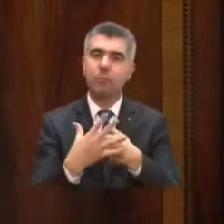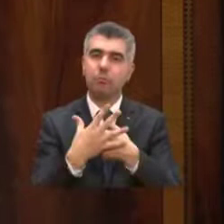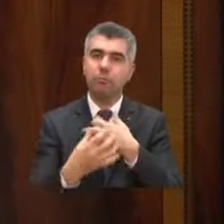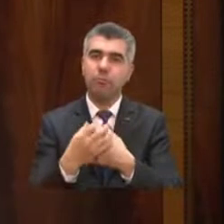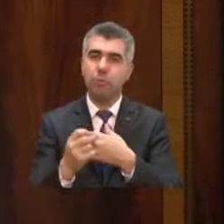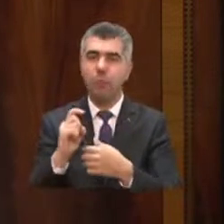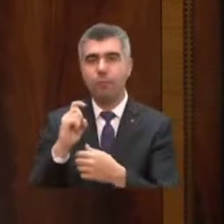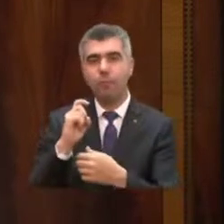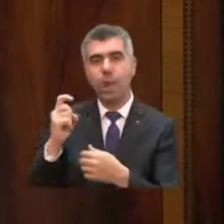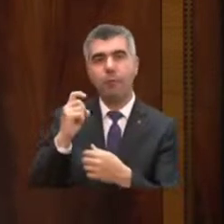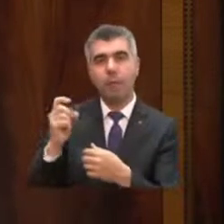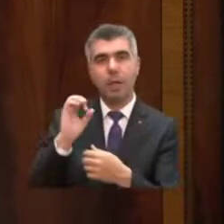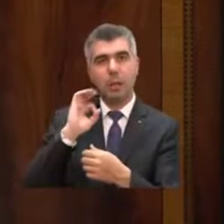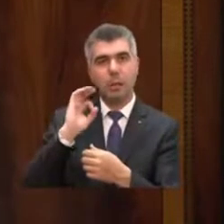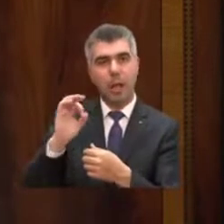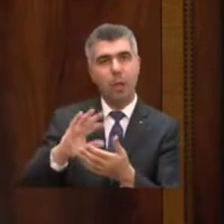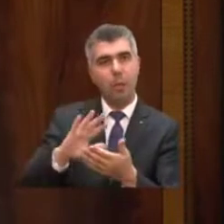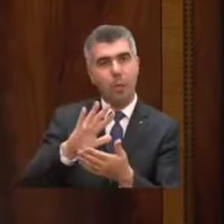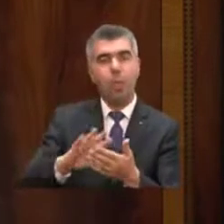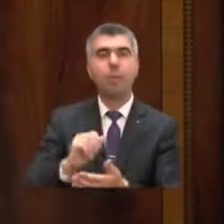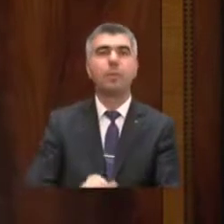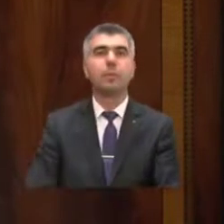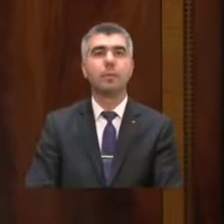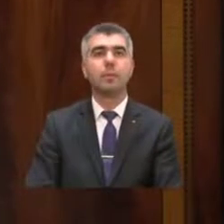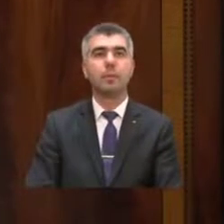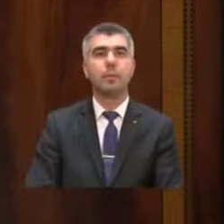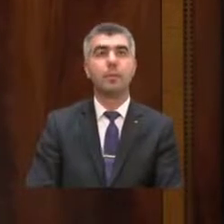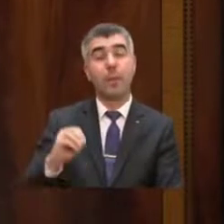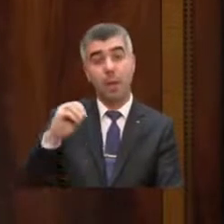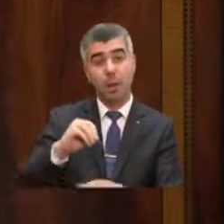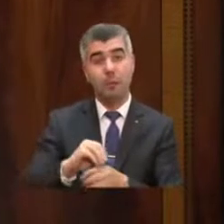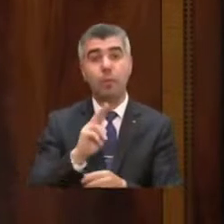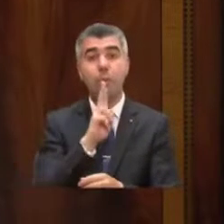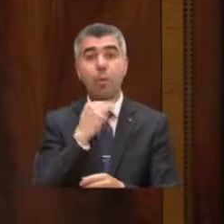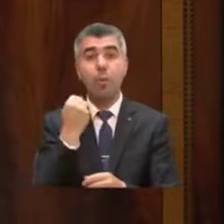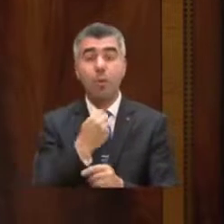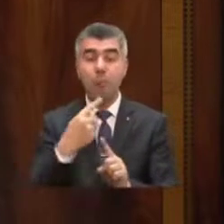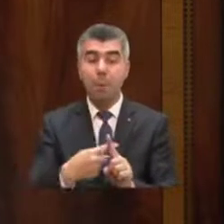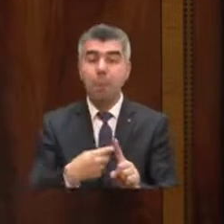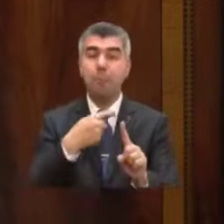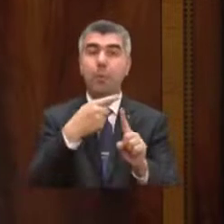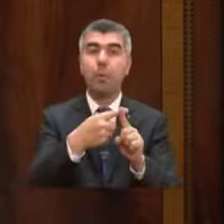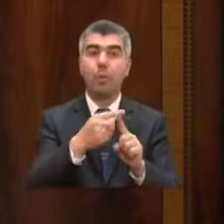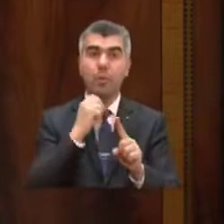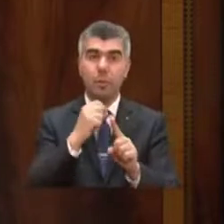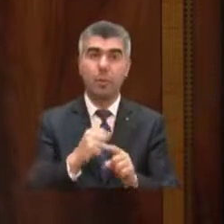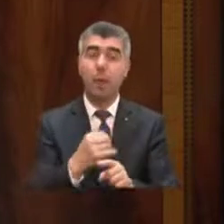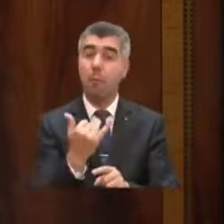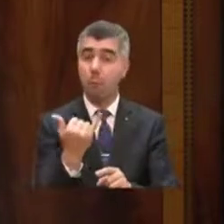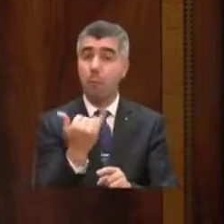الأجرية واشتراكات المشغل. كما قررت الحكومة الزيادة